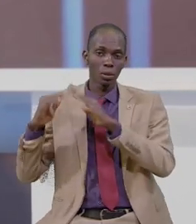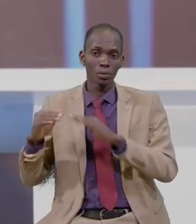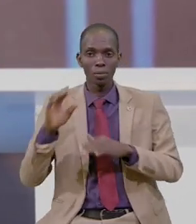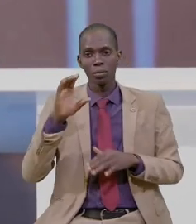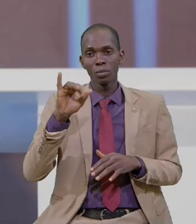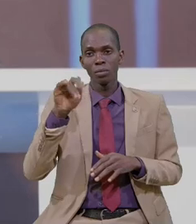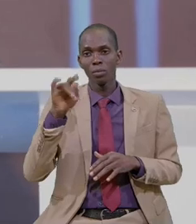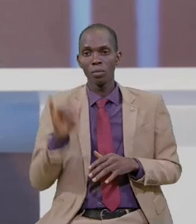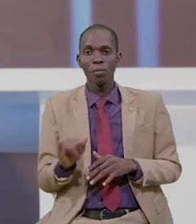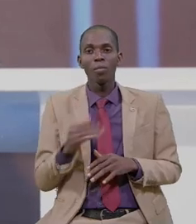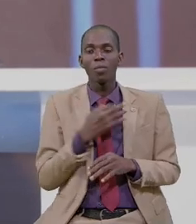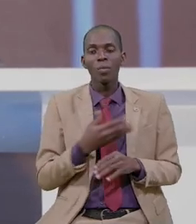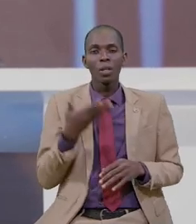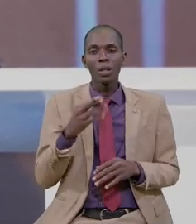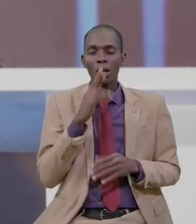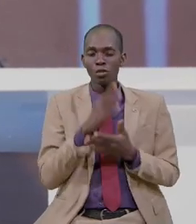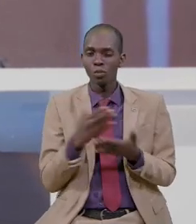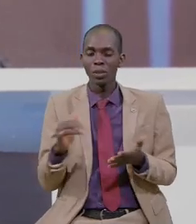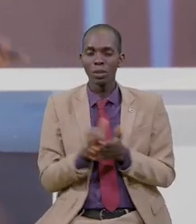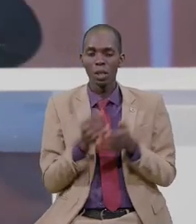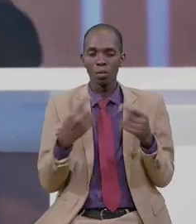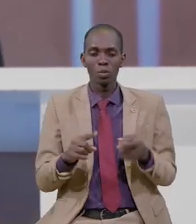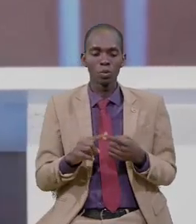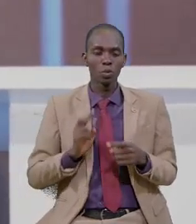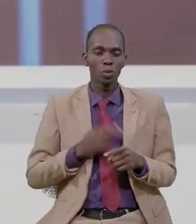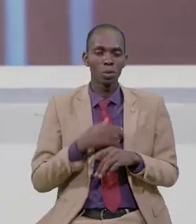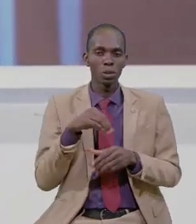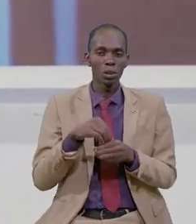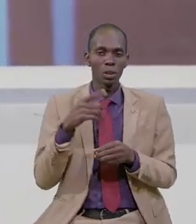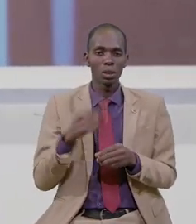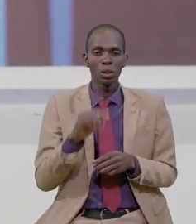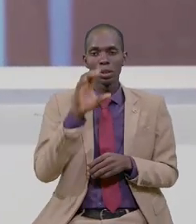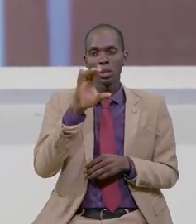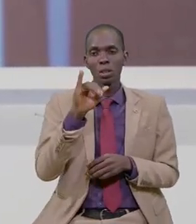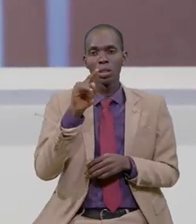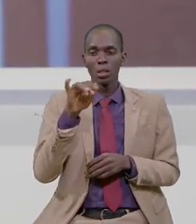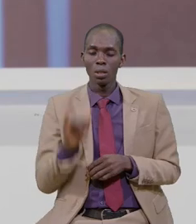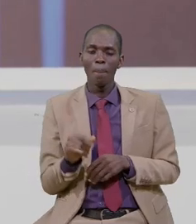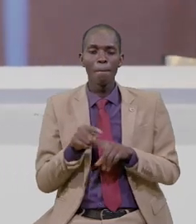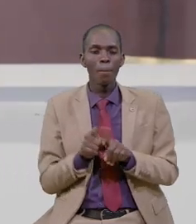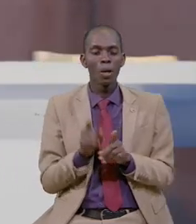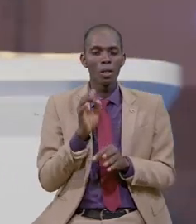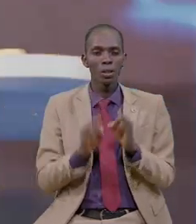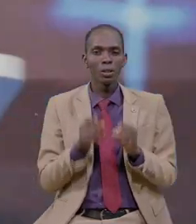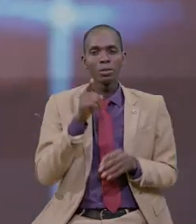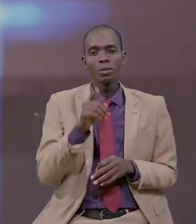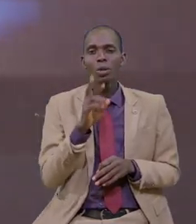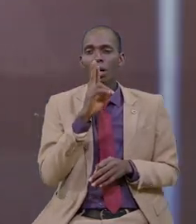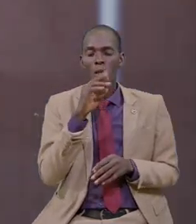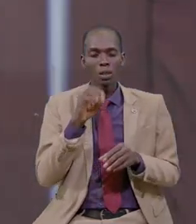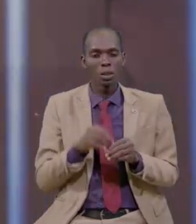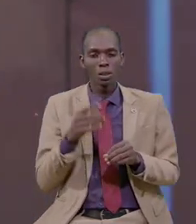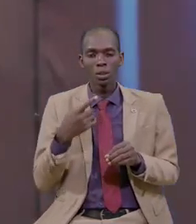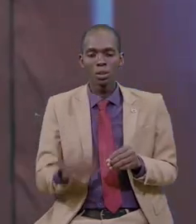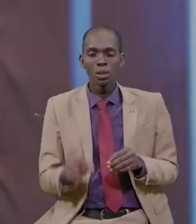a certaines choses auxquelles nous sommes confrontés dans la ville. Mais si tu es dans la localité, si tu